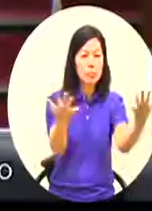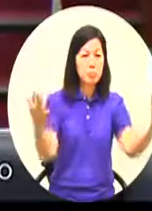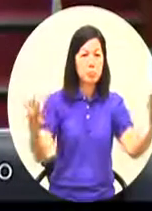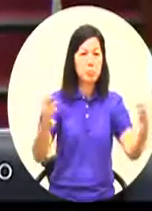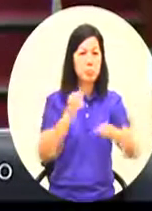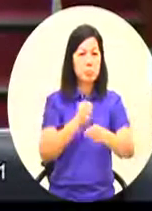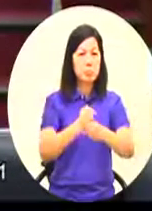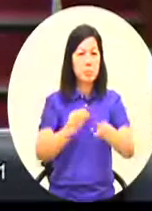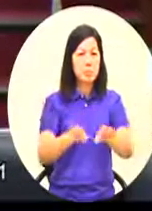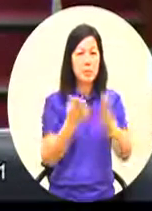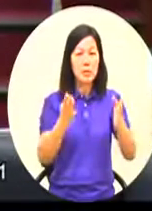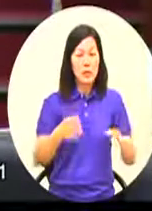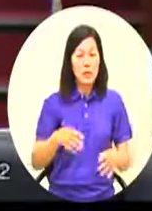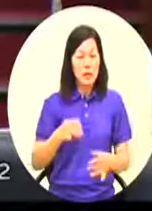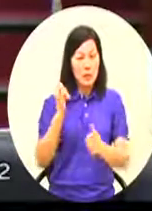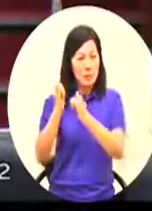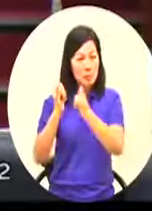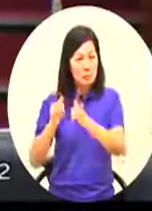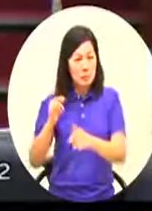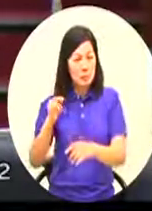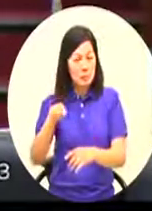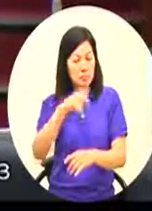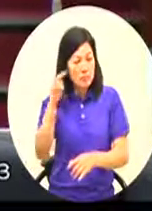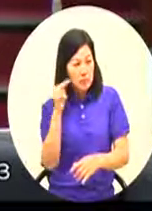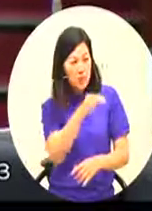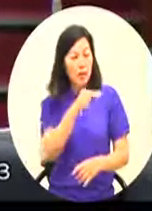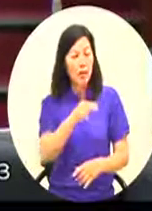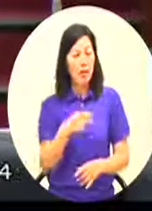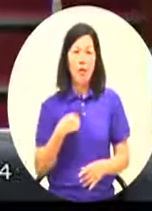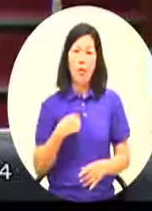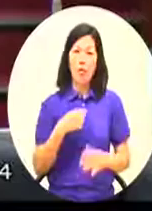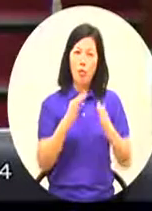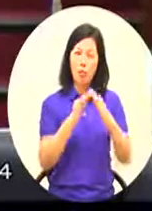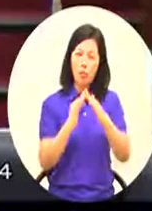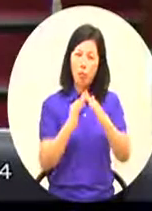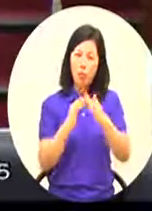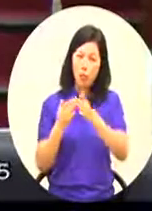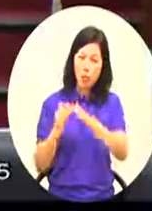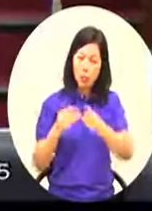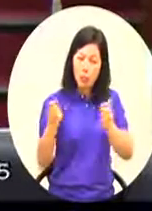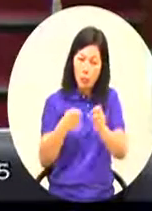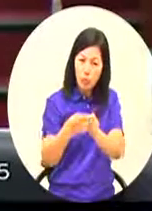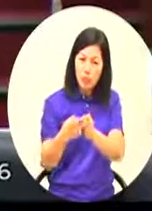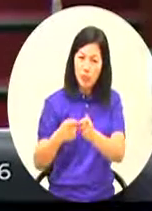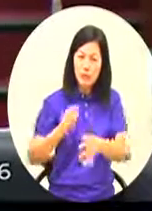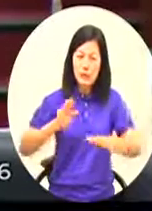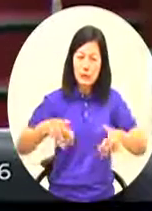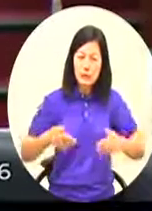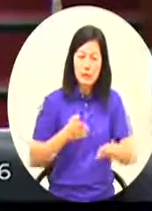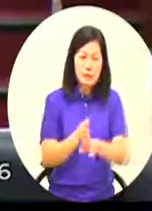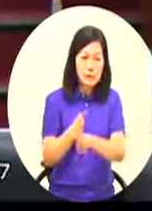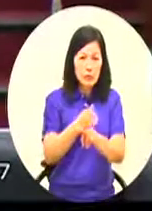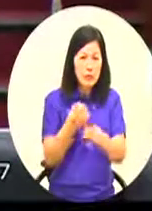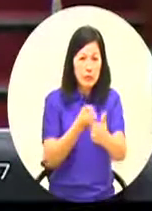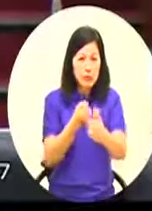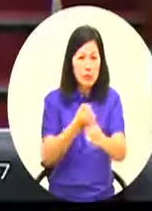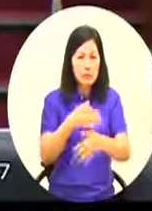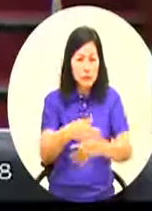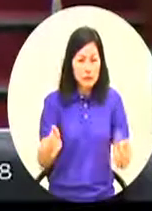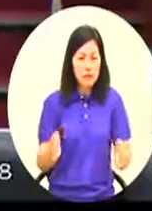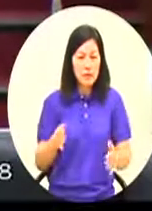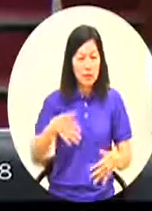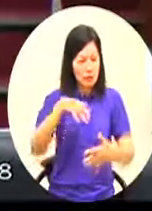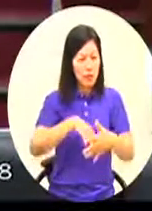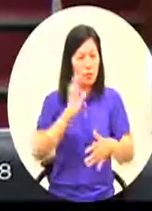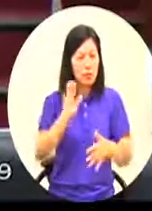们才知道在他们家的对面要做一个这样所谓的轻轨的控制室，里面是有变电设施